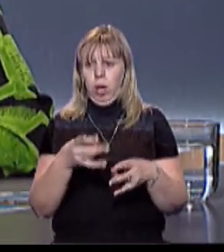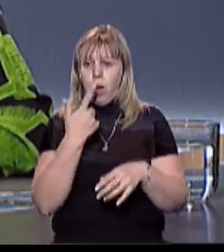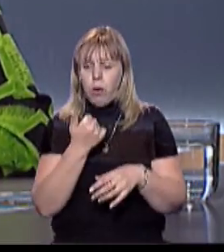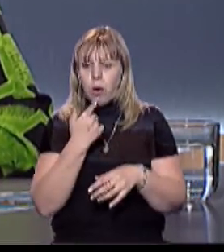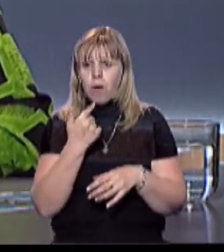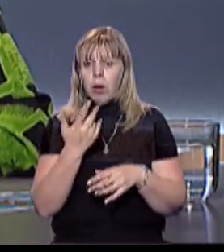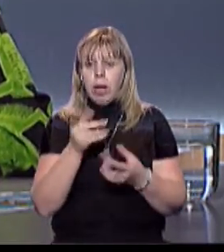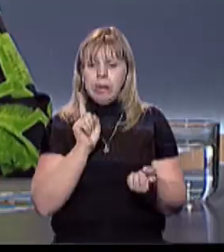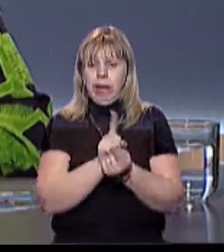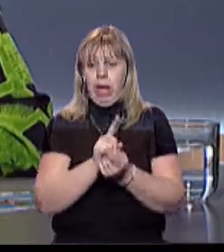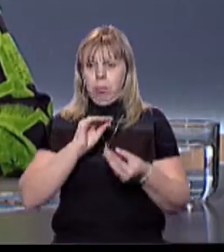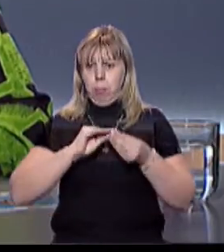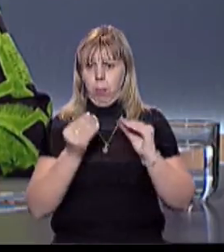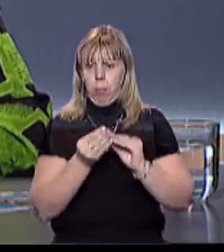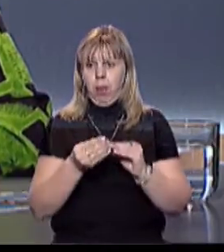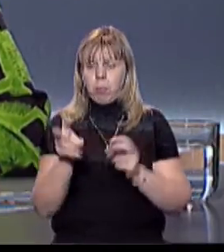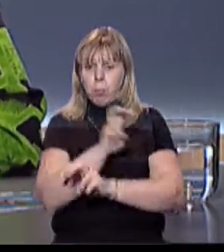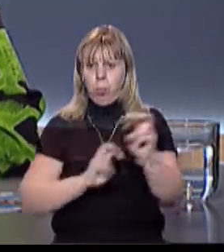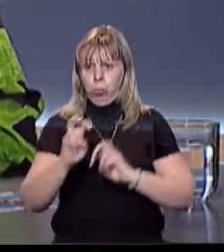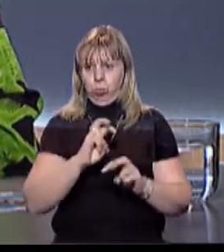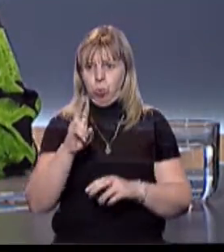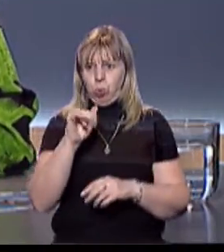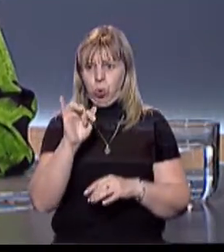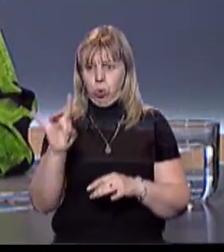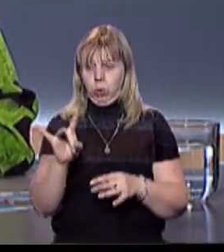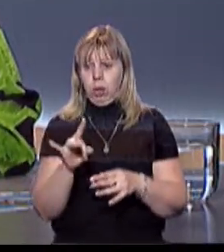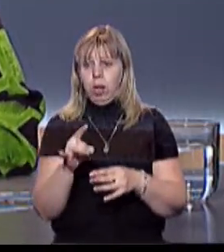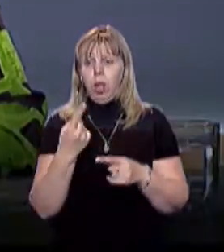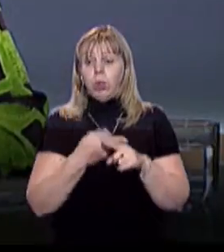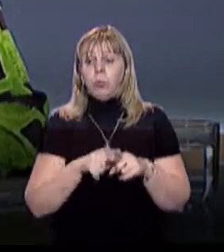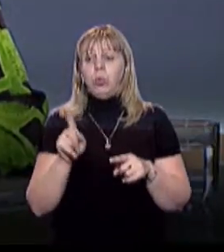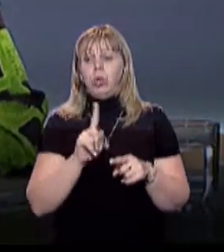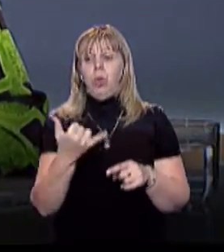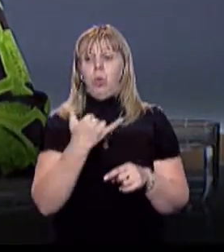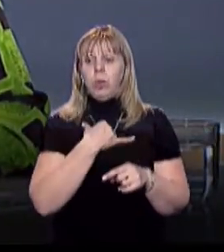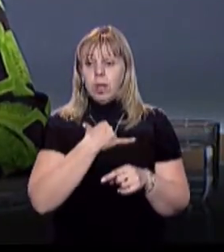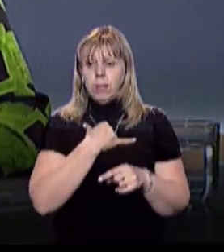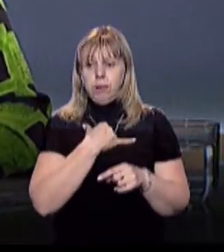крові, стикаються з проблемою пошуку донорів? Та тому, що у нас